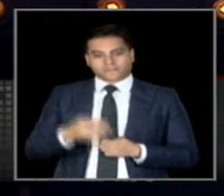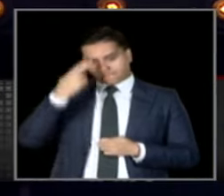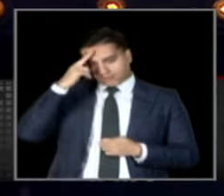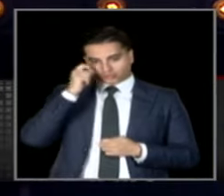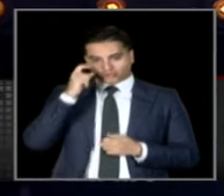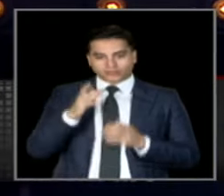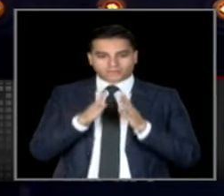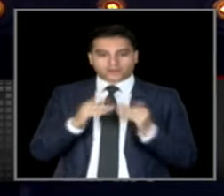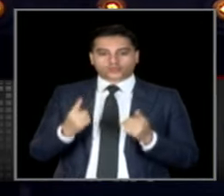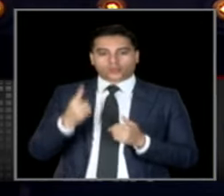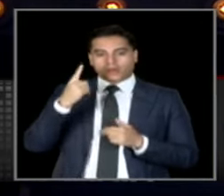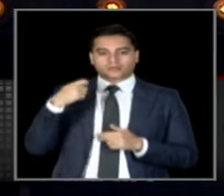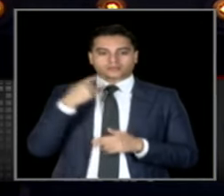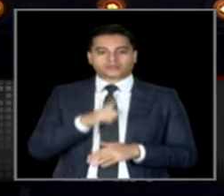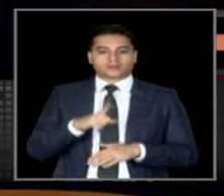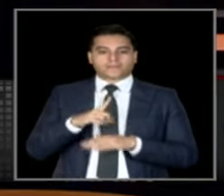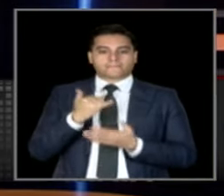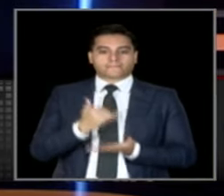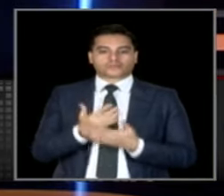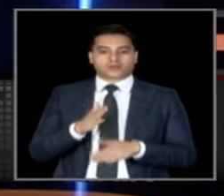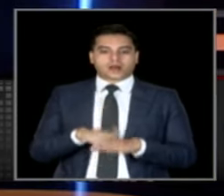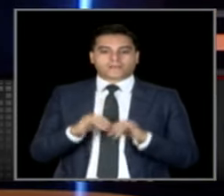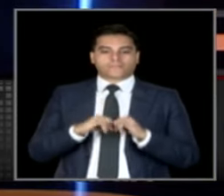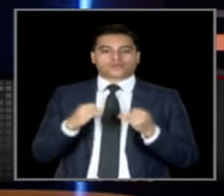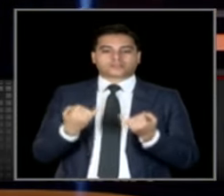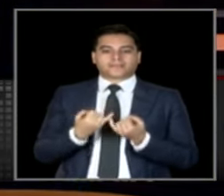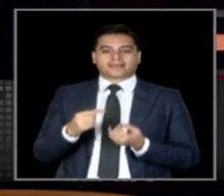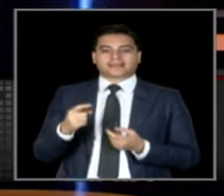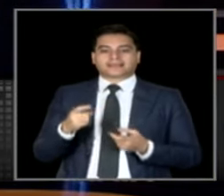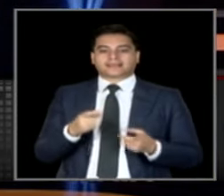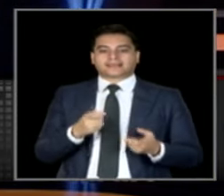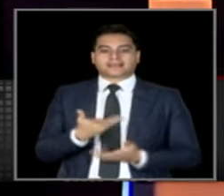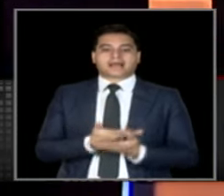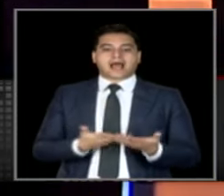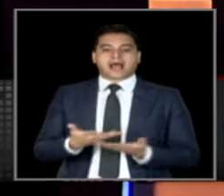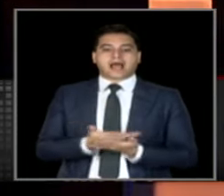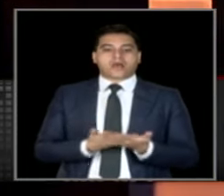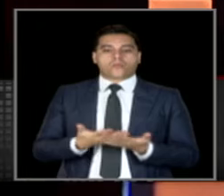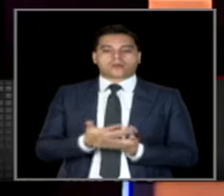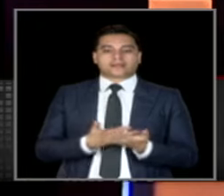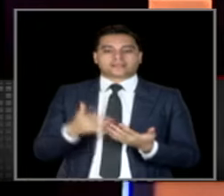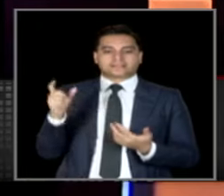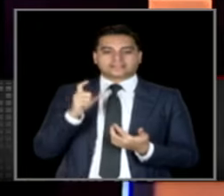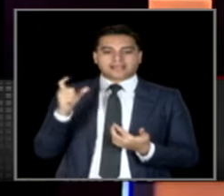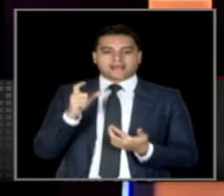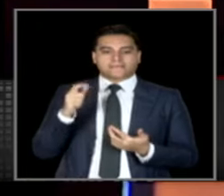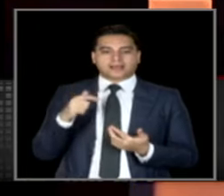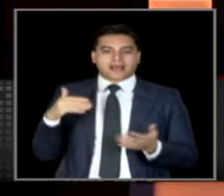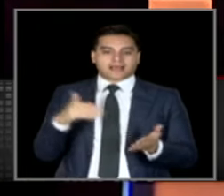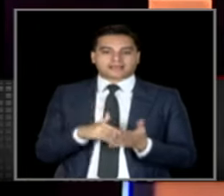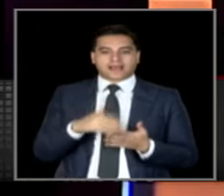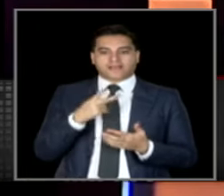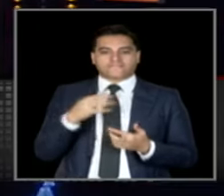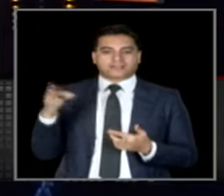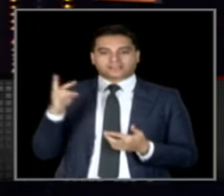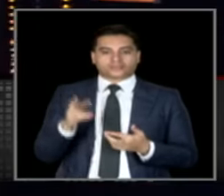من هو المصري الوحيد الذي تولى الأمانة العامة لمنظمة التعاون الإسلامي